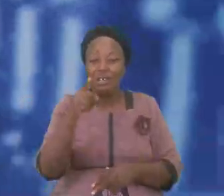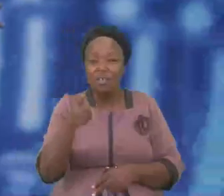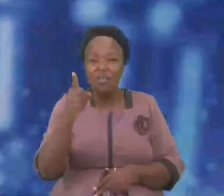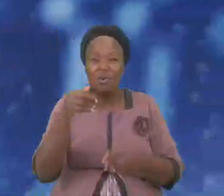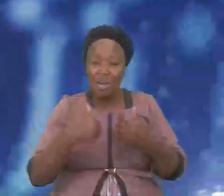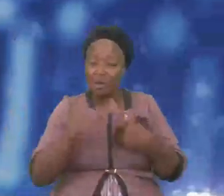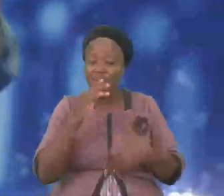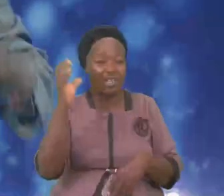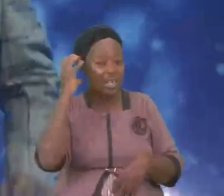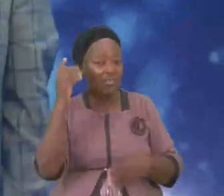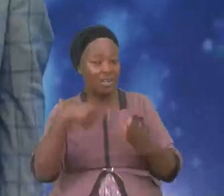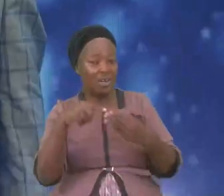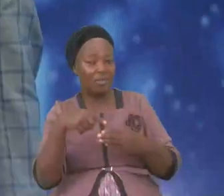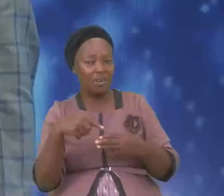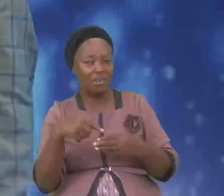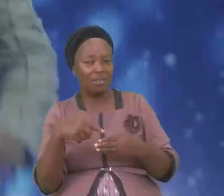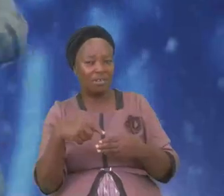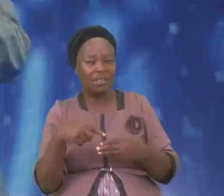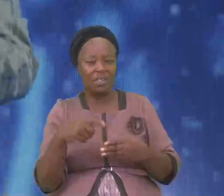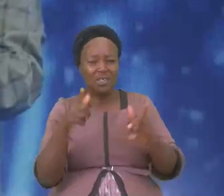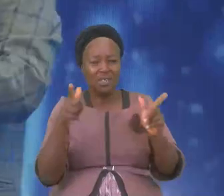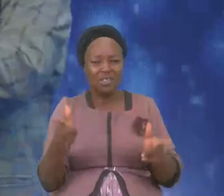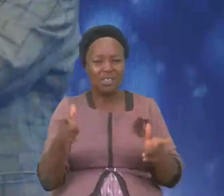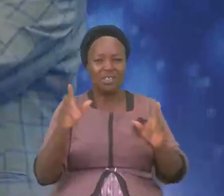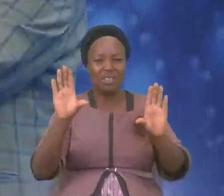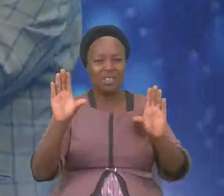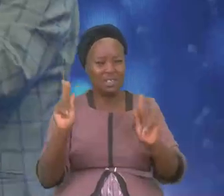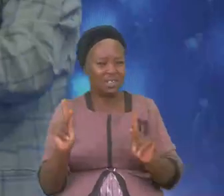Tu entendais parler de JCK,